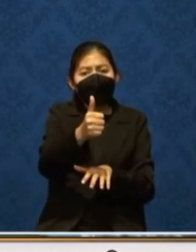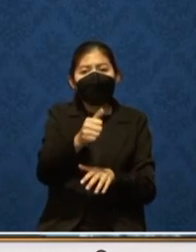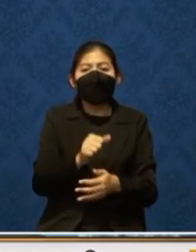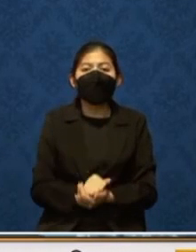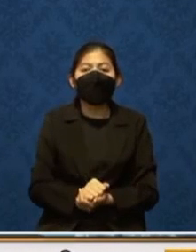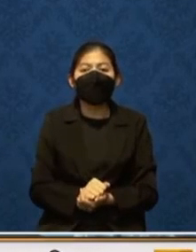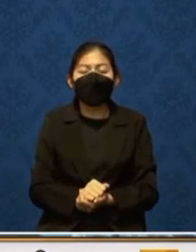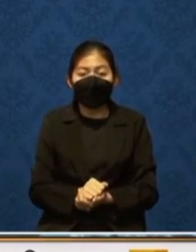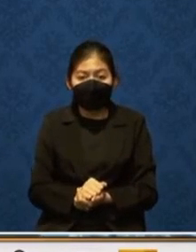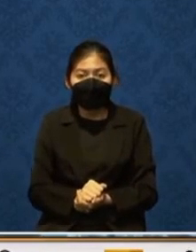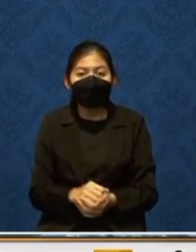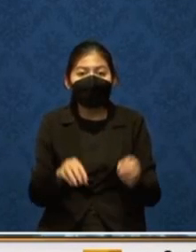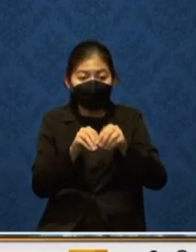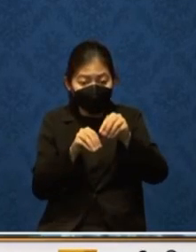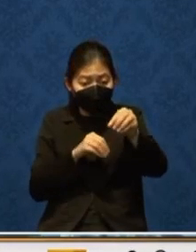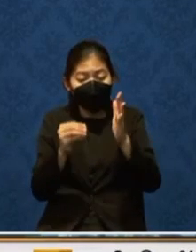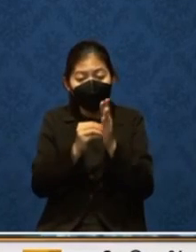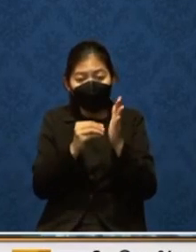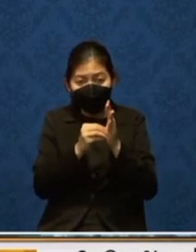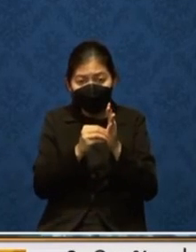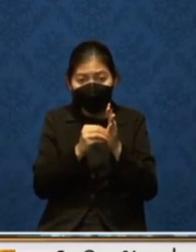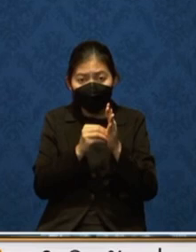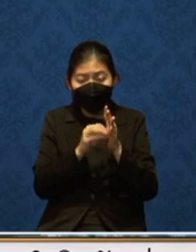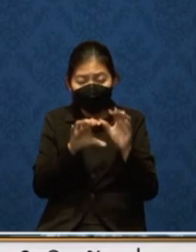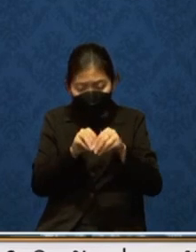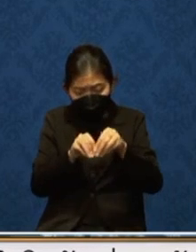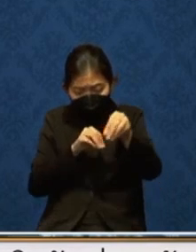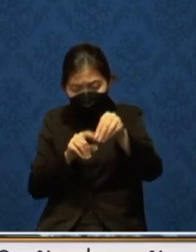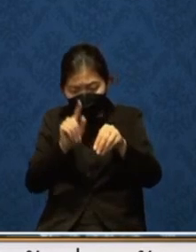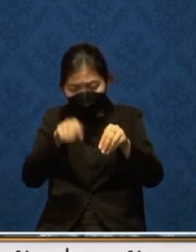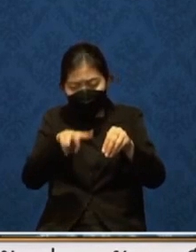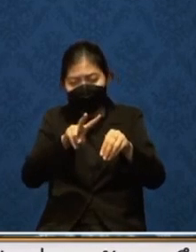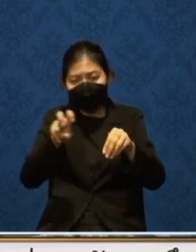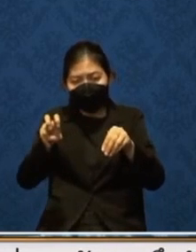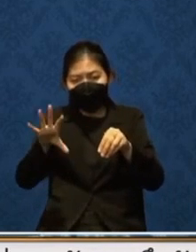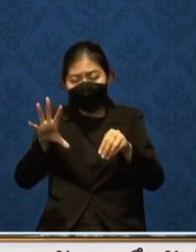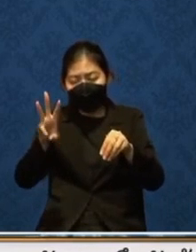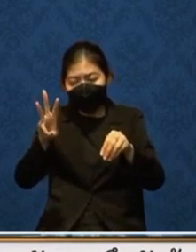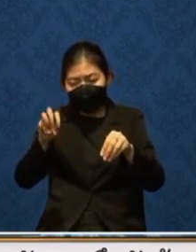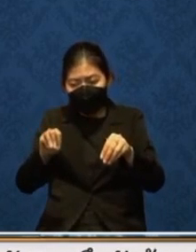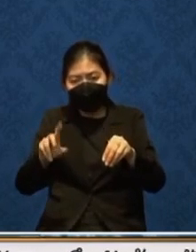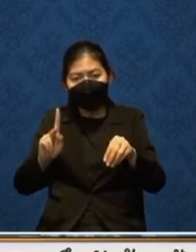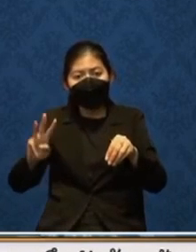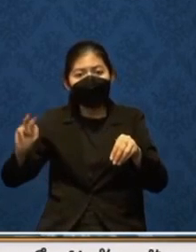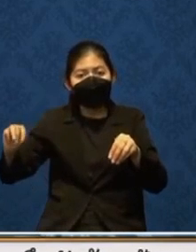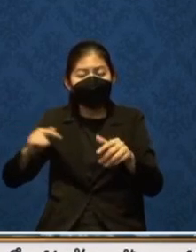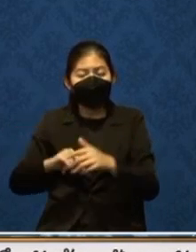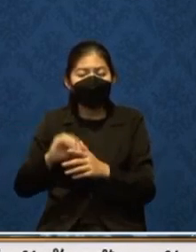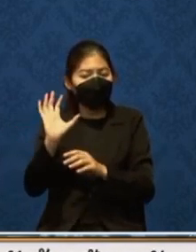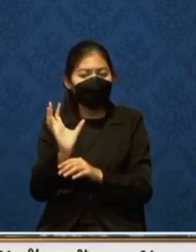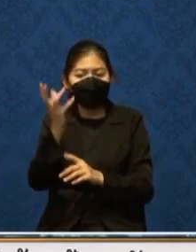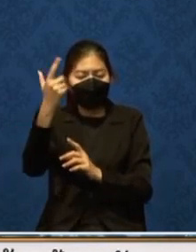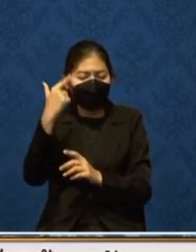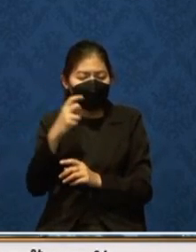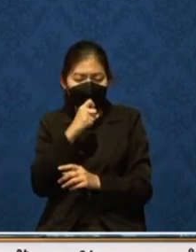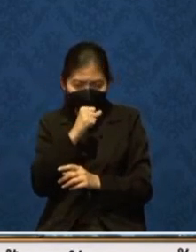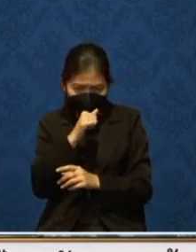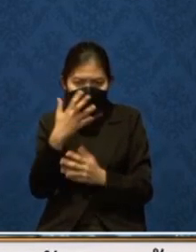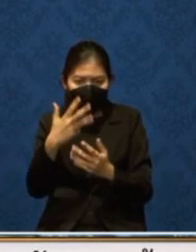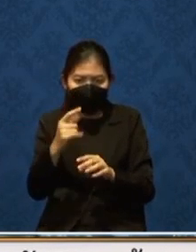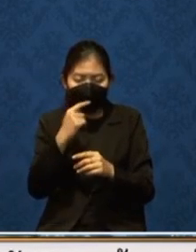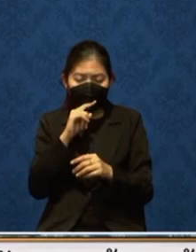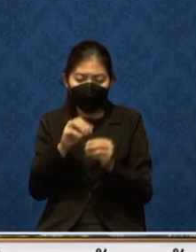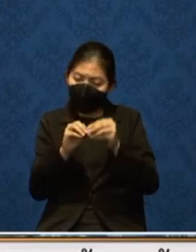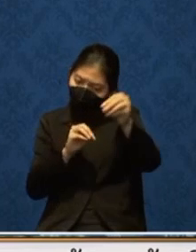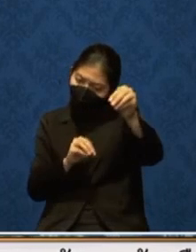มาดูกนะครั ระยะทางอย่กรุงเทฟไปคุณหมิง มัประมาณ 1260 กิลเมตรทั่วโลกพสูิมาแล้วครั ว่าถ้าระยะไลเกิน